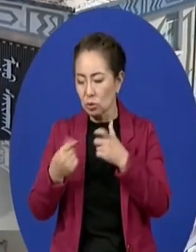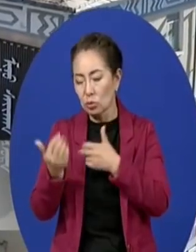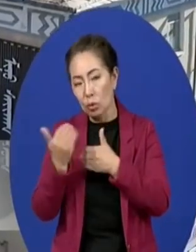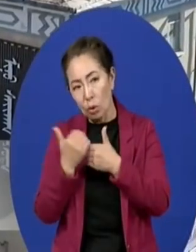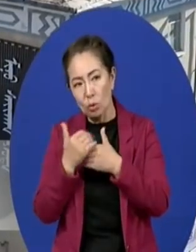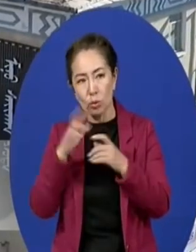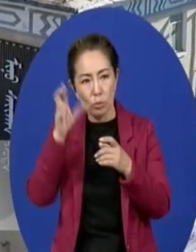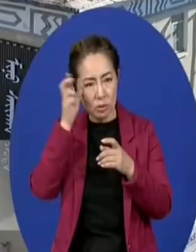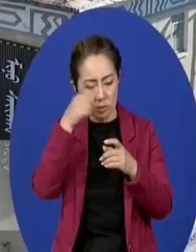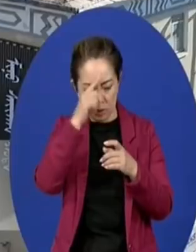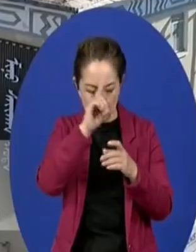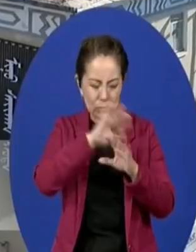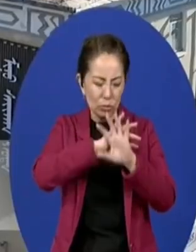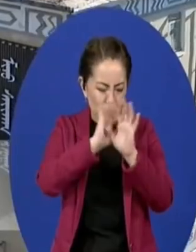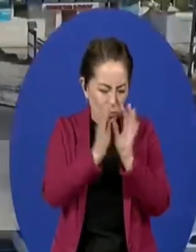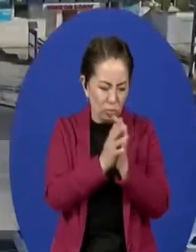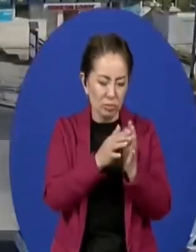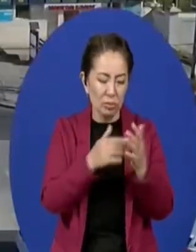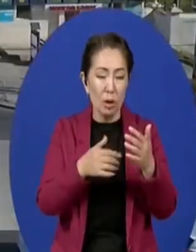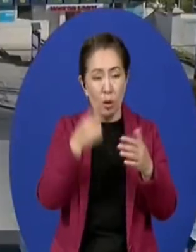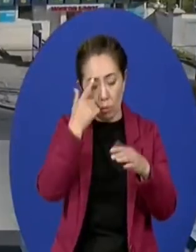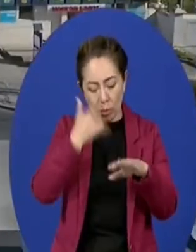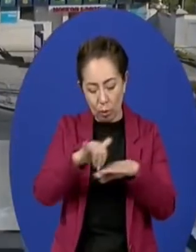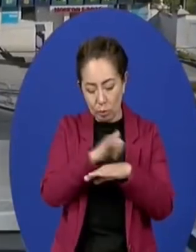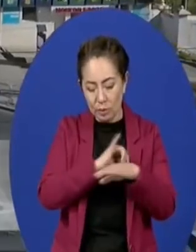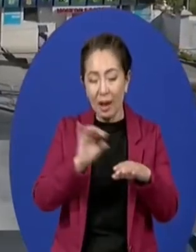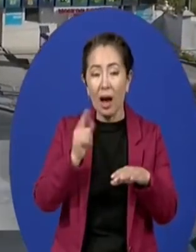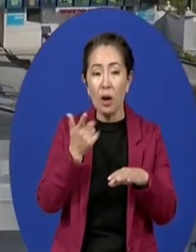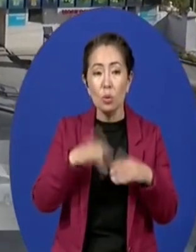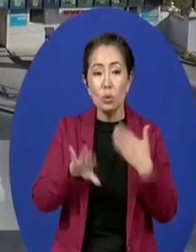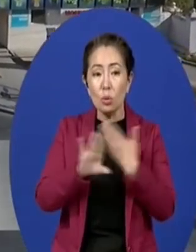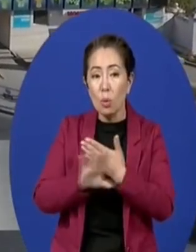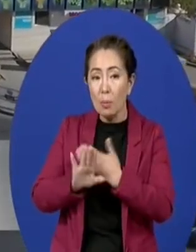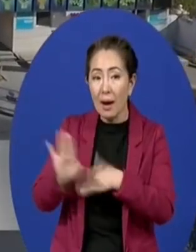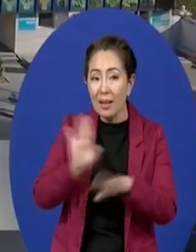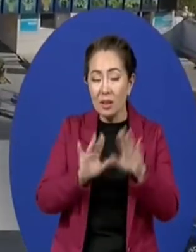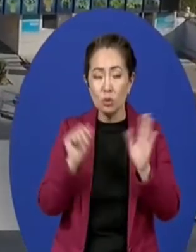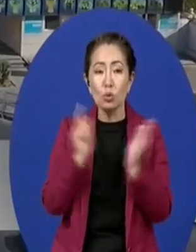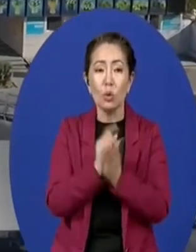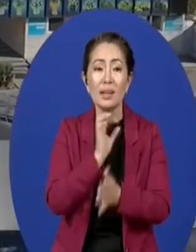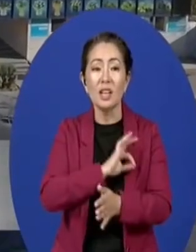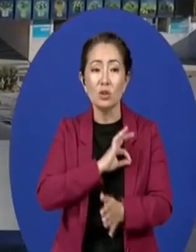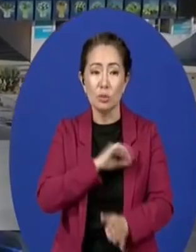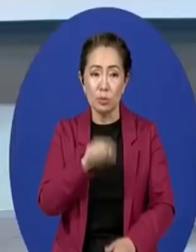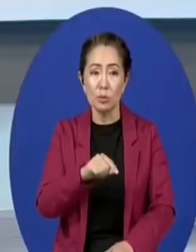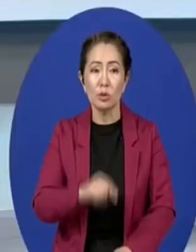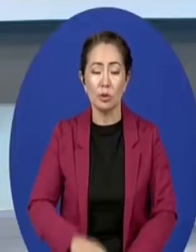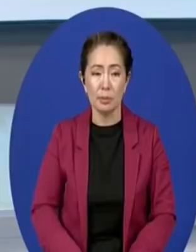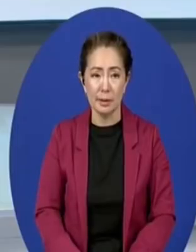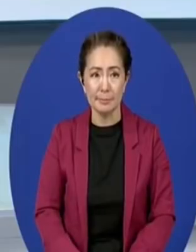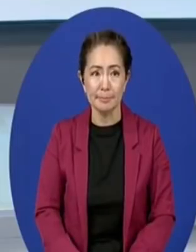орчин, боловсрол, эрүүл мэндээс эхлээд улс орны аюулгүй байдалд чухал ашиглалттай юм байна.